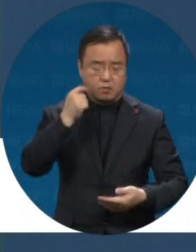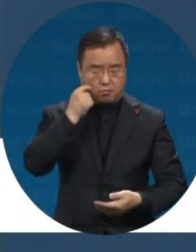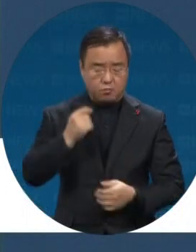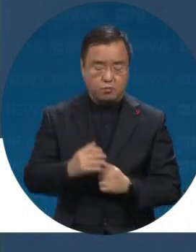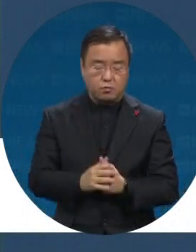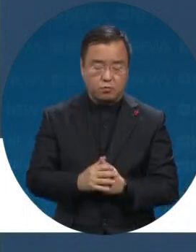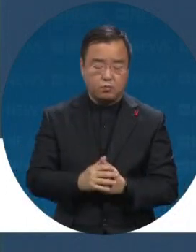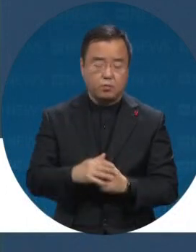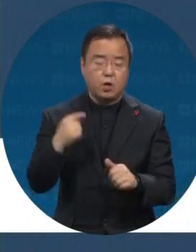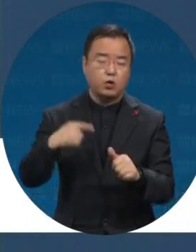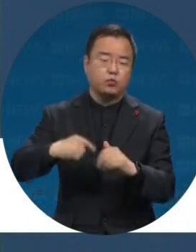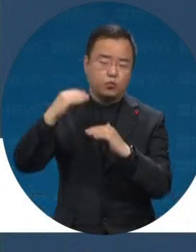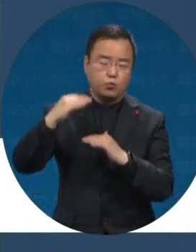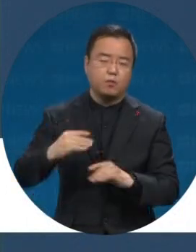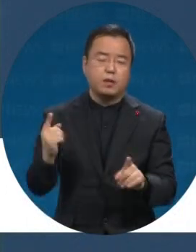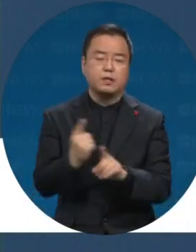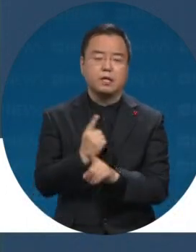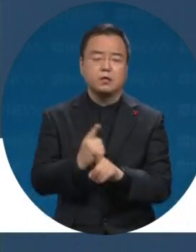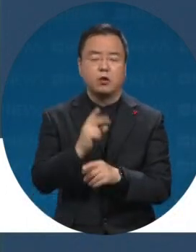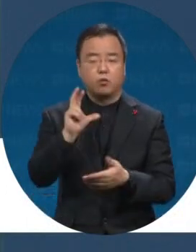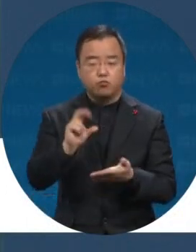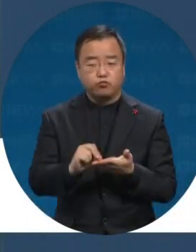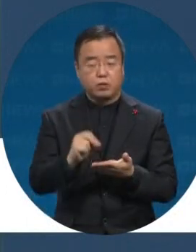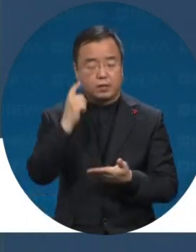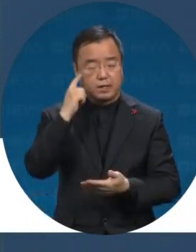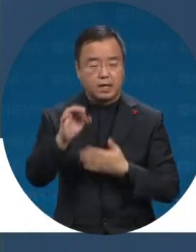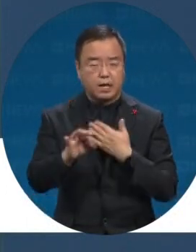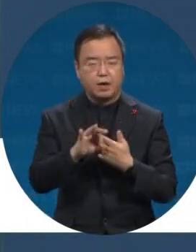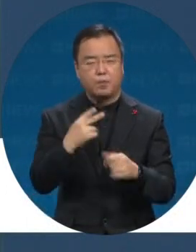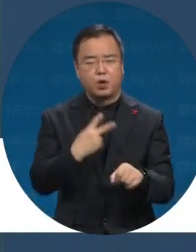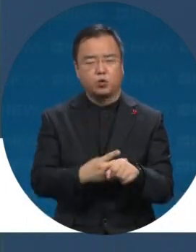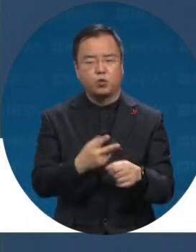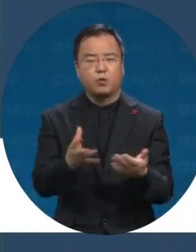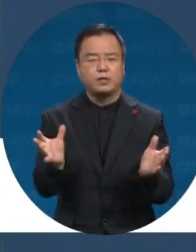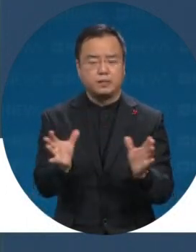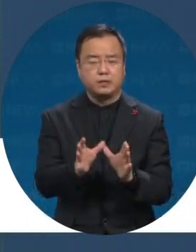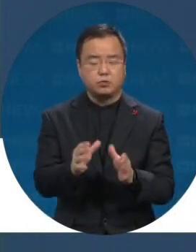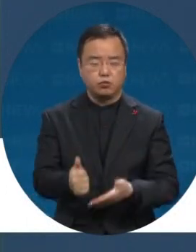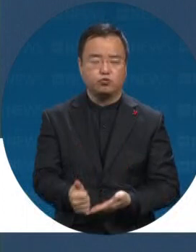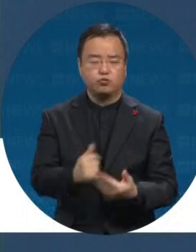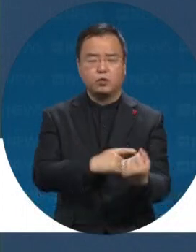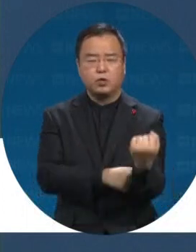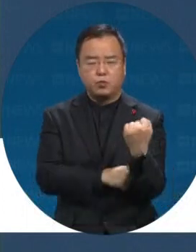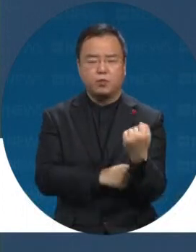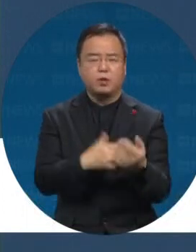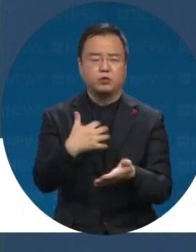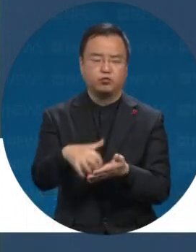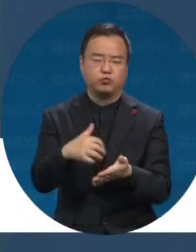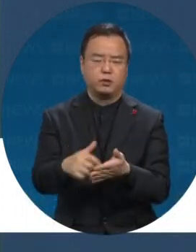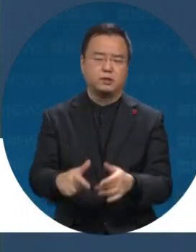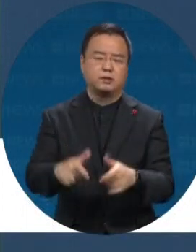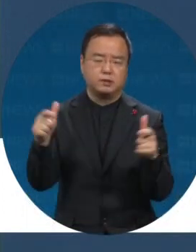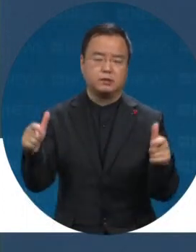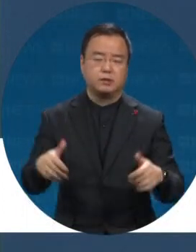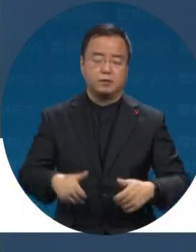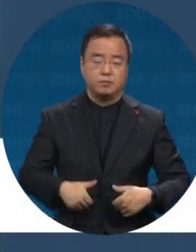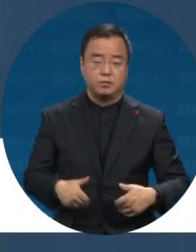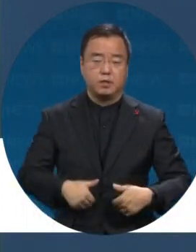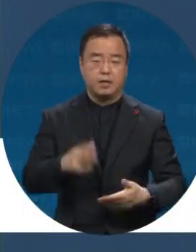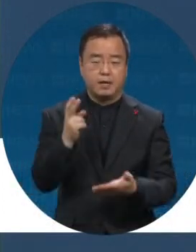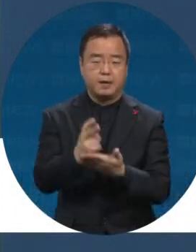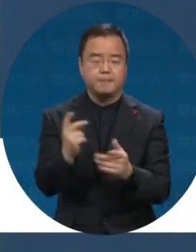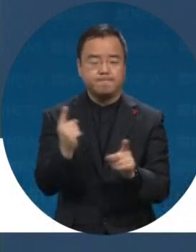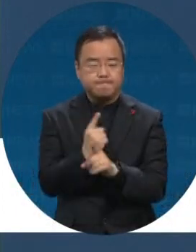교육과정 개정 문제만을 보더라도 교원 단체 추천권이 훨씬 더 늘어야 된다고 생각이 됩니다 법령을